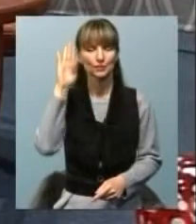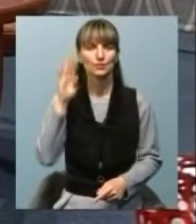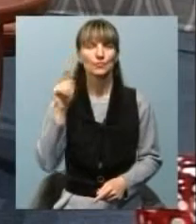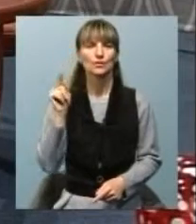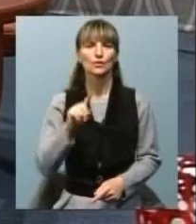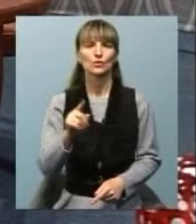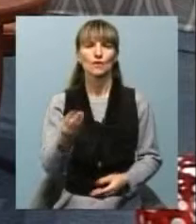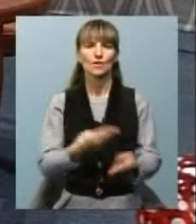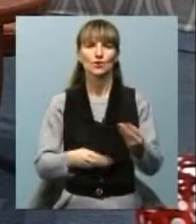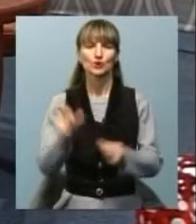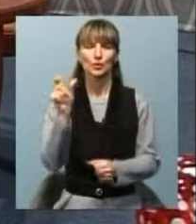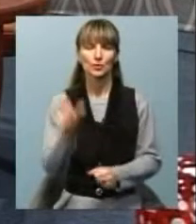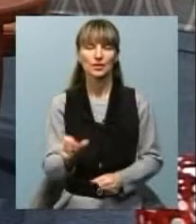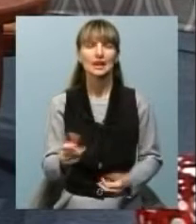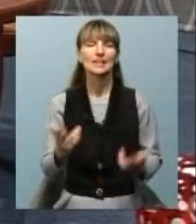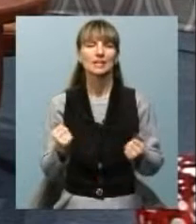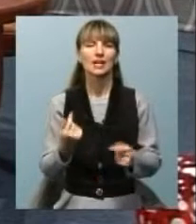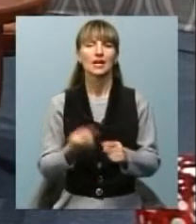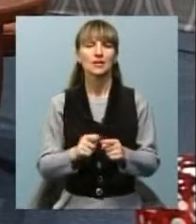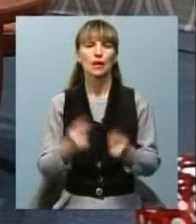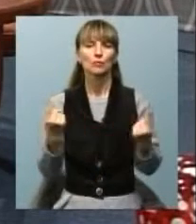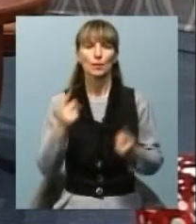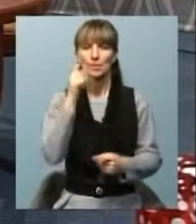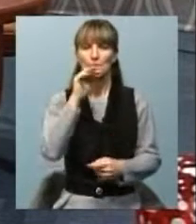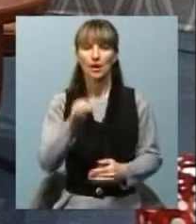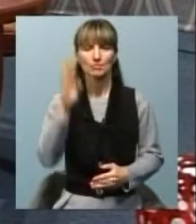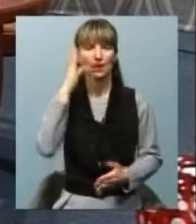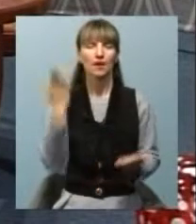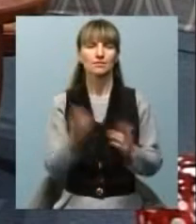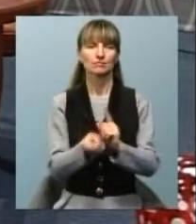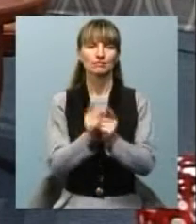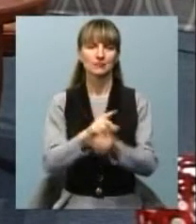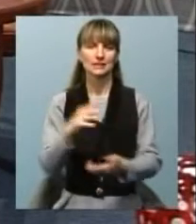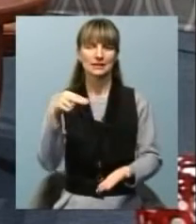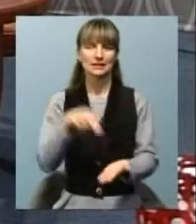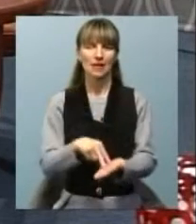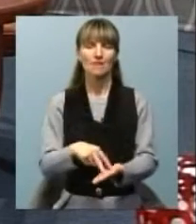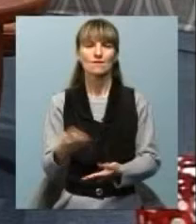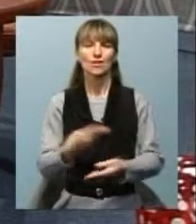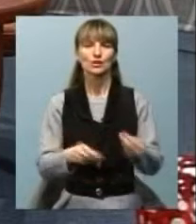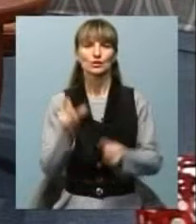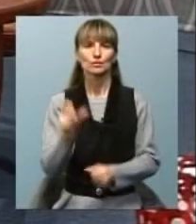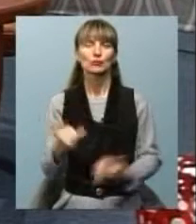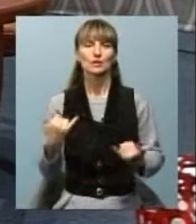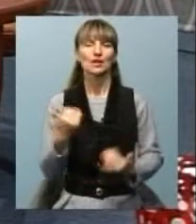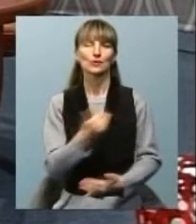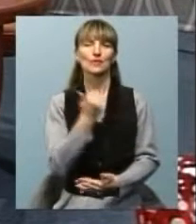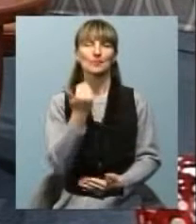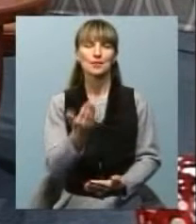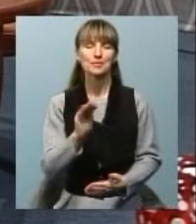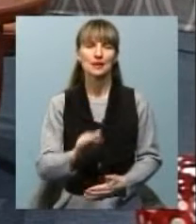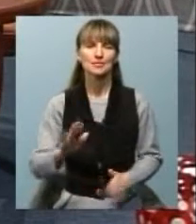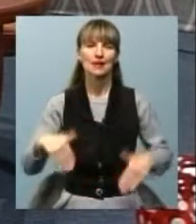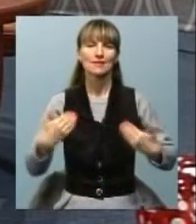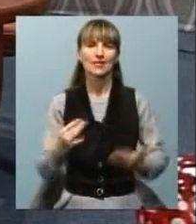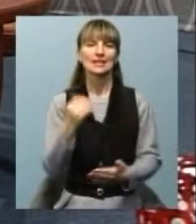То, що він волшебник. Так, це звичайний маленький хлопчик, який став чарівником. І зараз прямо я хочу і вам, малята,